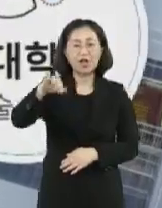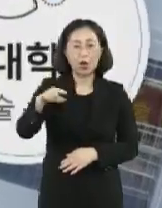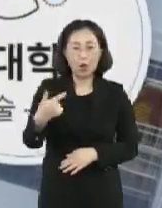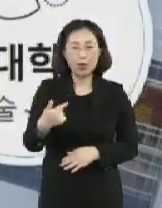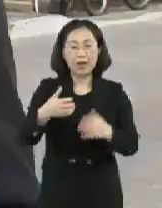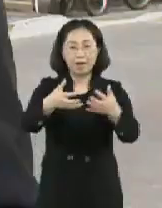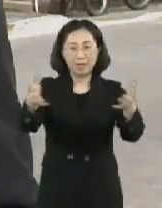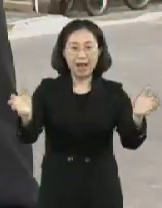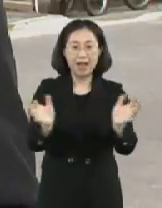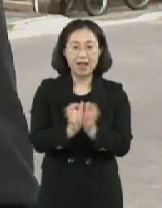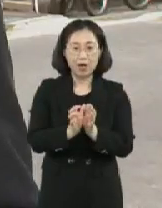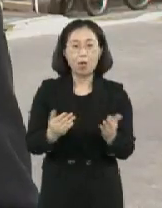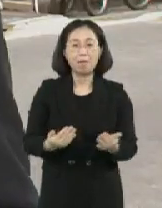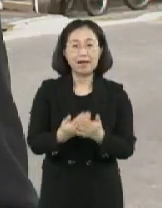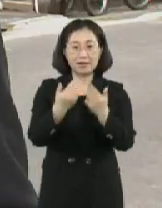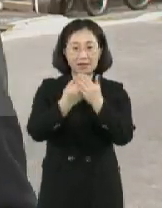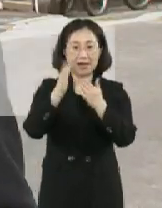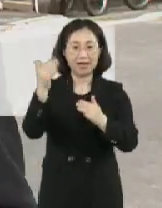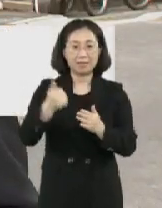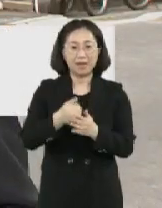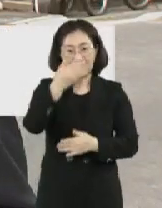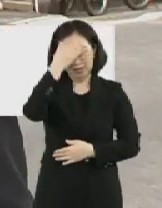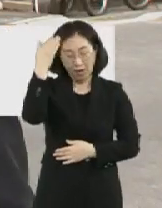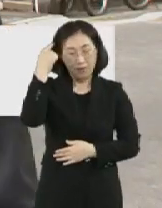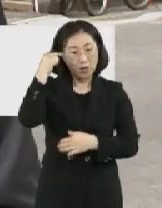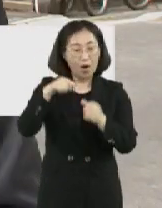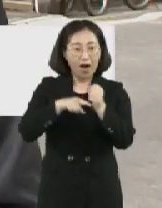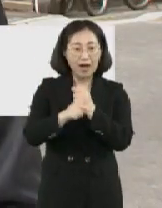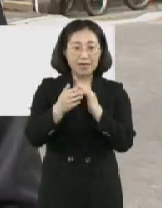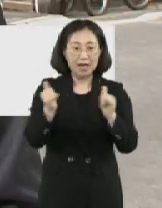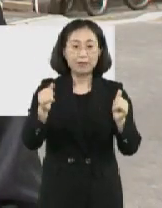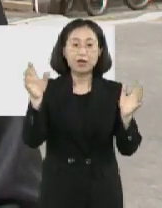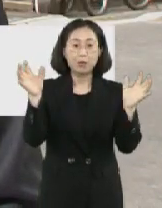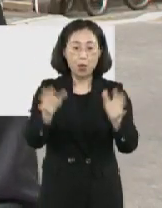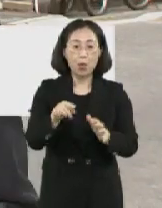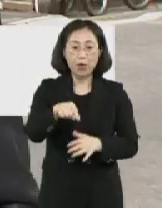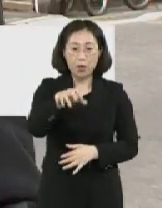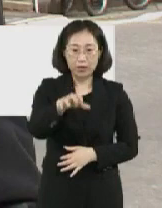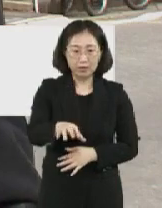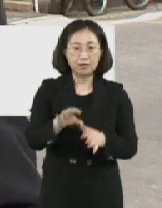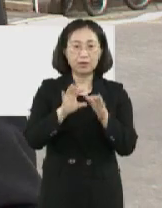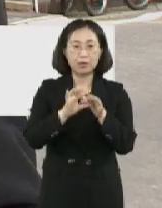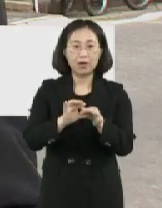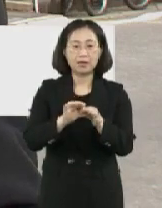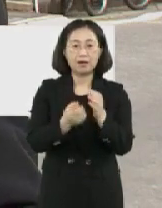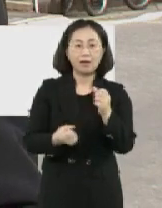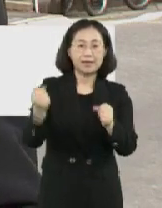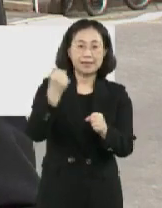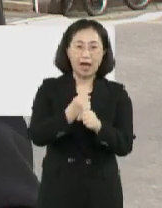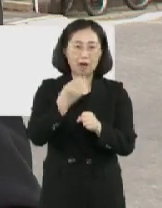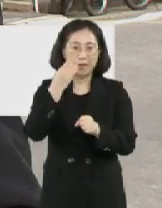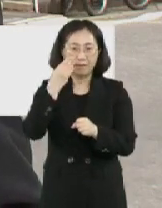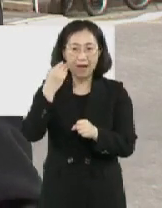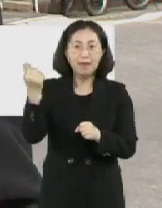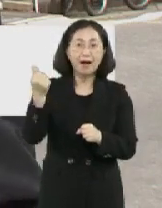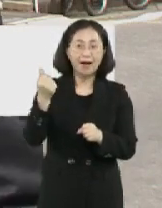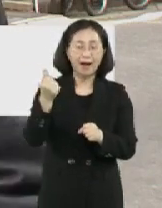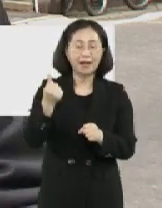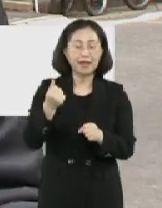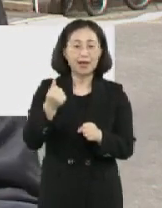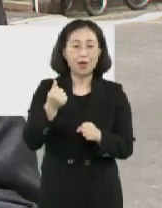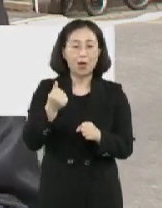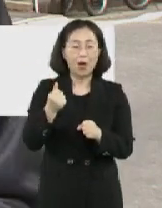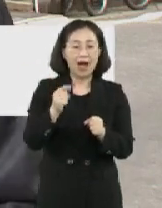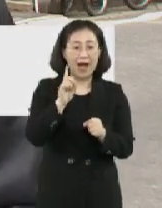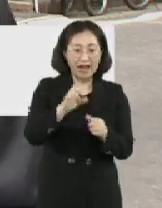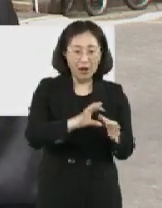됩니다. 젊은 과학기술 인력들이 이곳에 모이고 이곳을 통해서 창업이 활성화되는 그리고 그걸